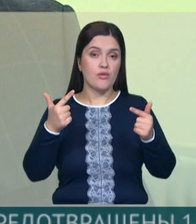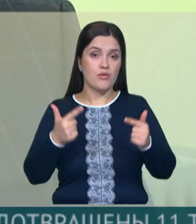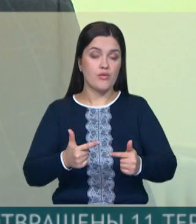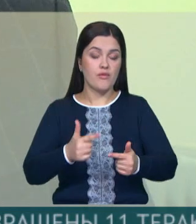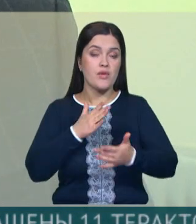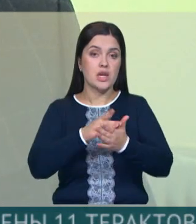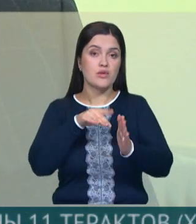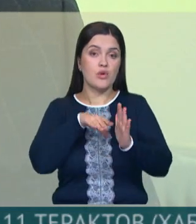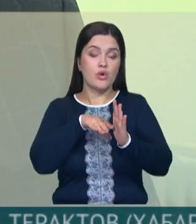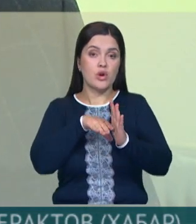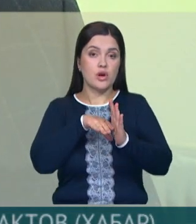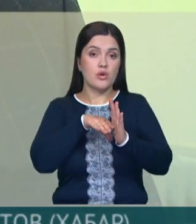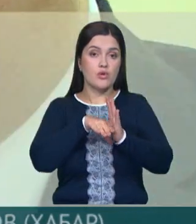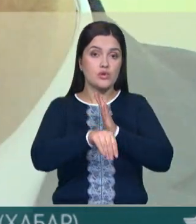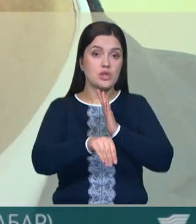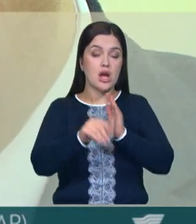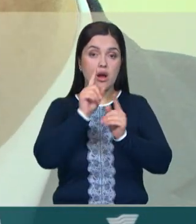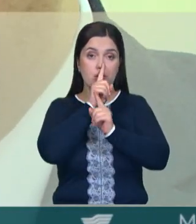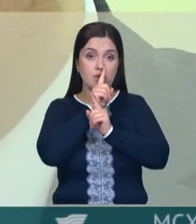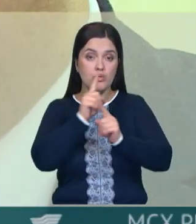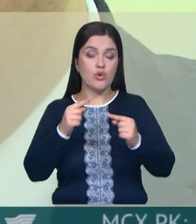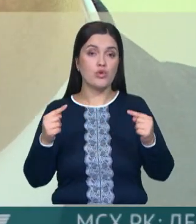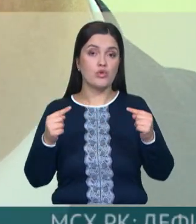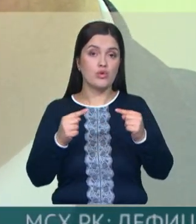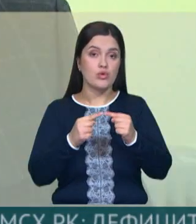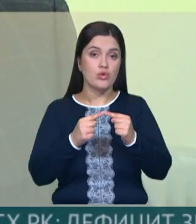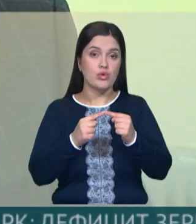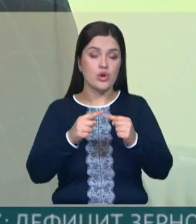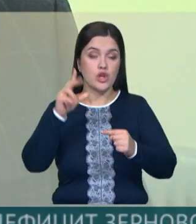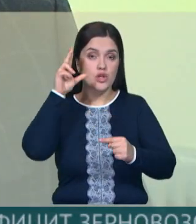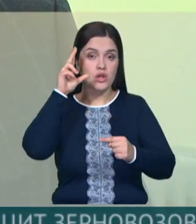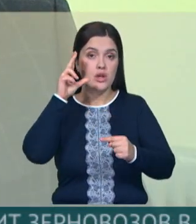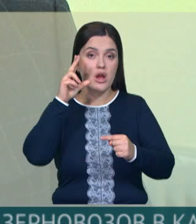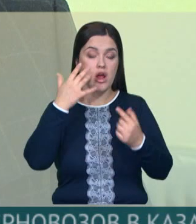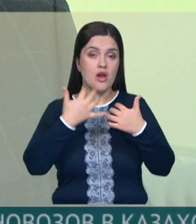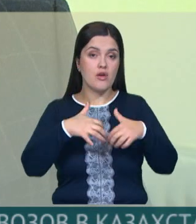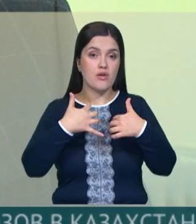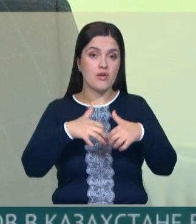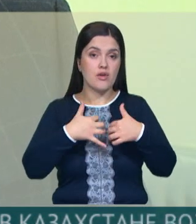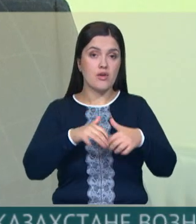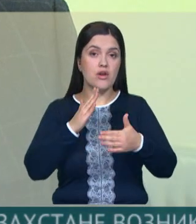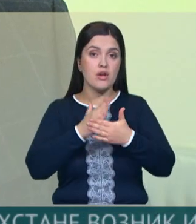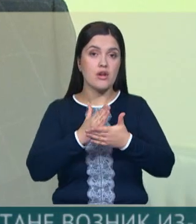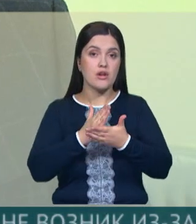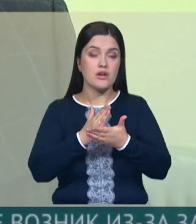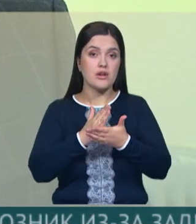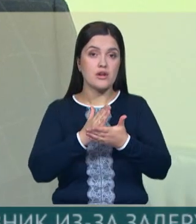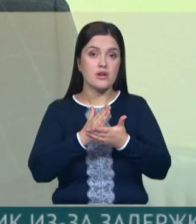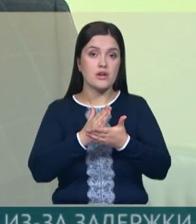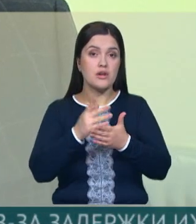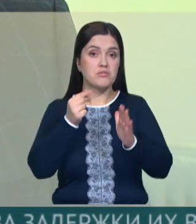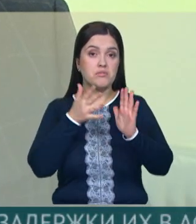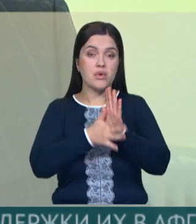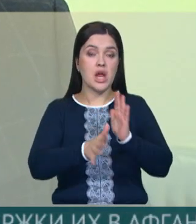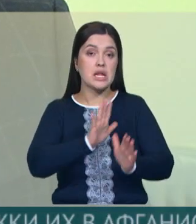То есть она вот в этом уникальность, точность. Ни одной копейки с государственного бюджета на это не было потрачено.